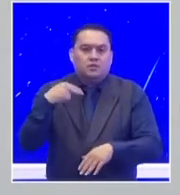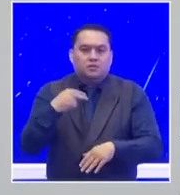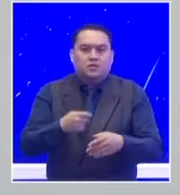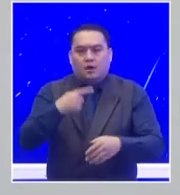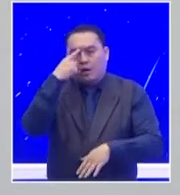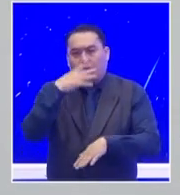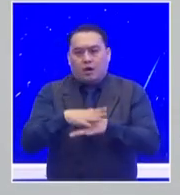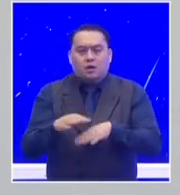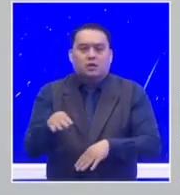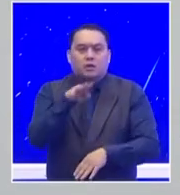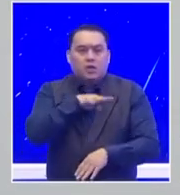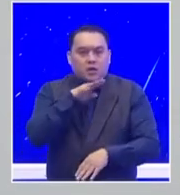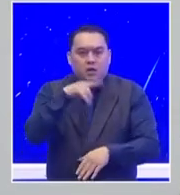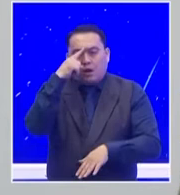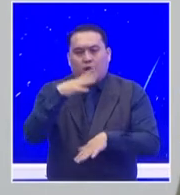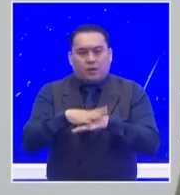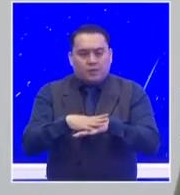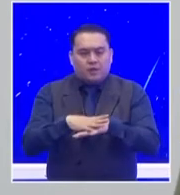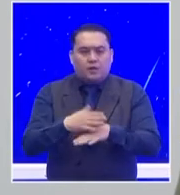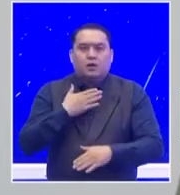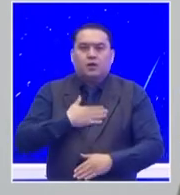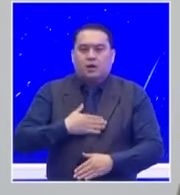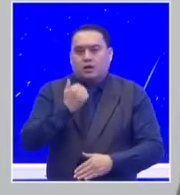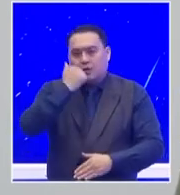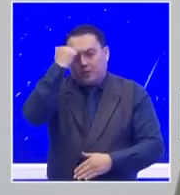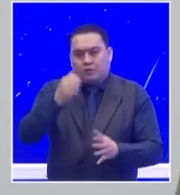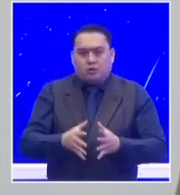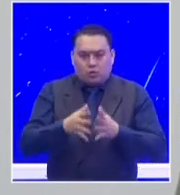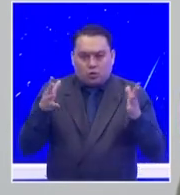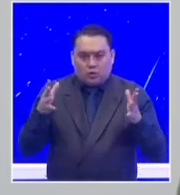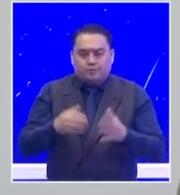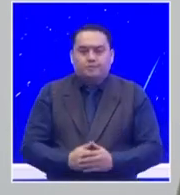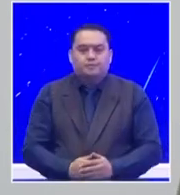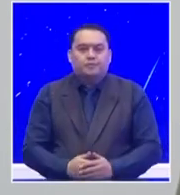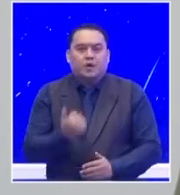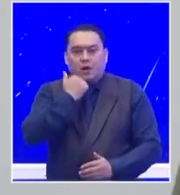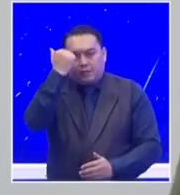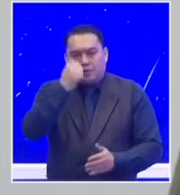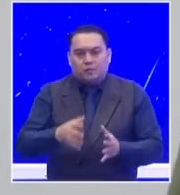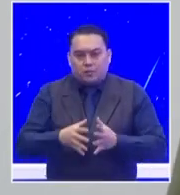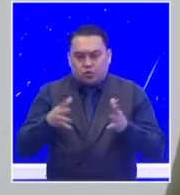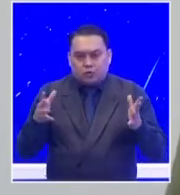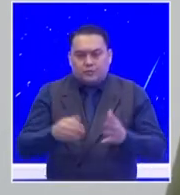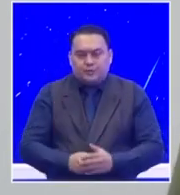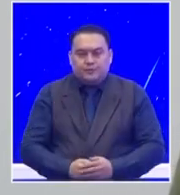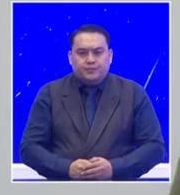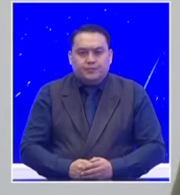Облыс әкіміне, Текелі әкіміне ризамыз. Көп-көп рахметімізді айтамыз.